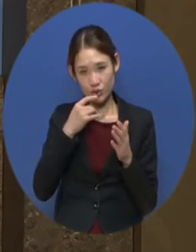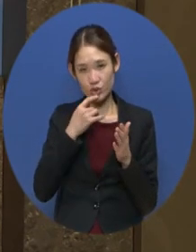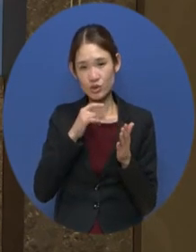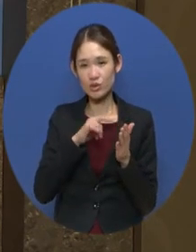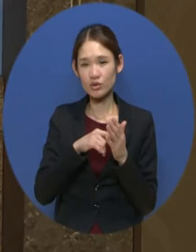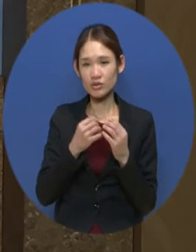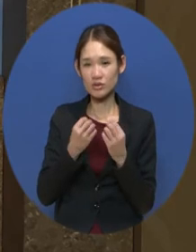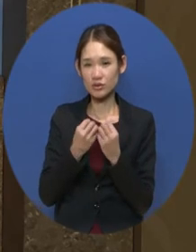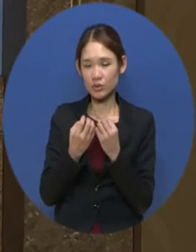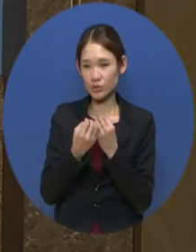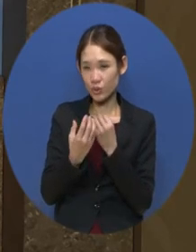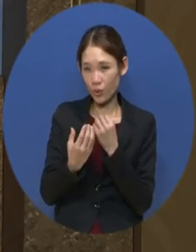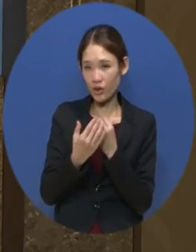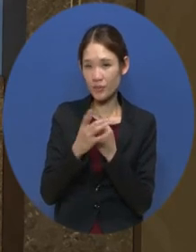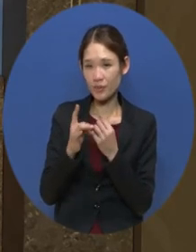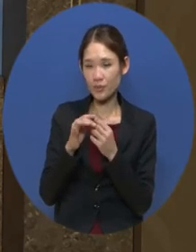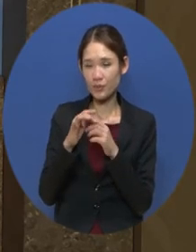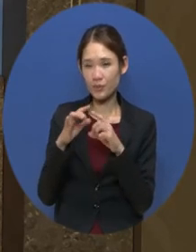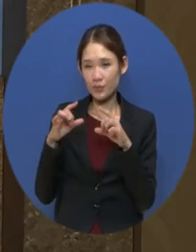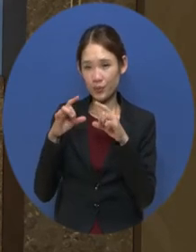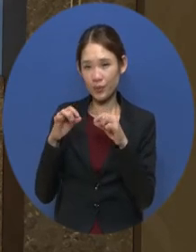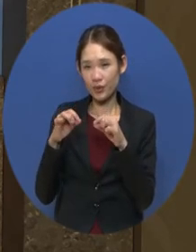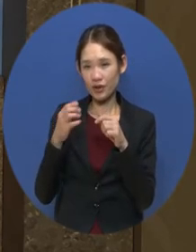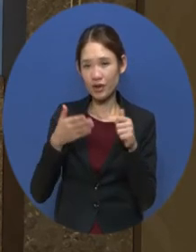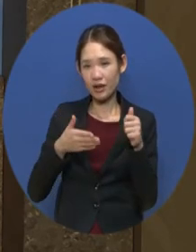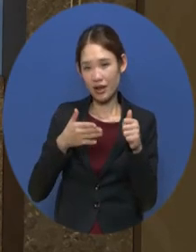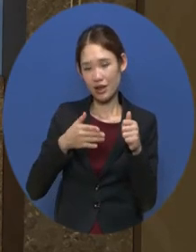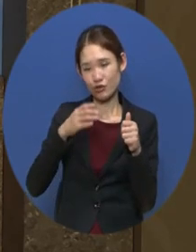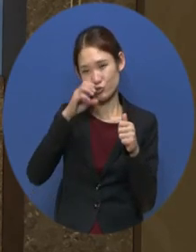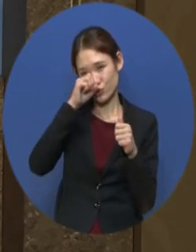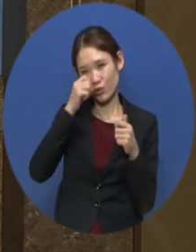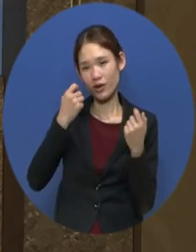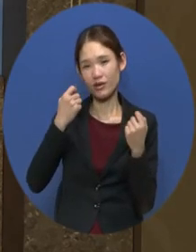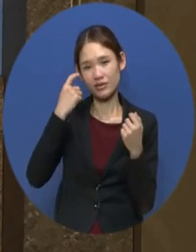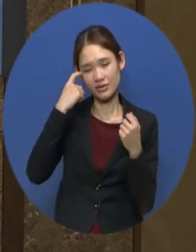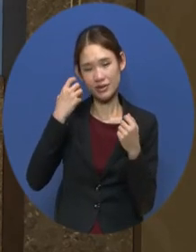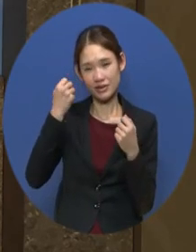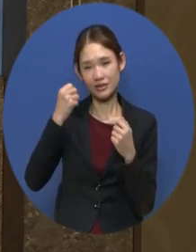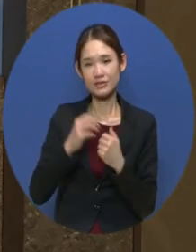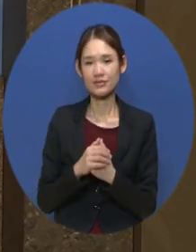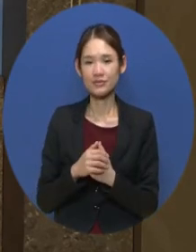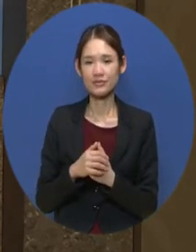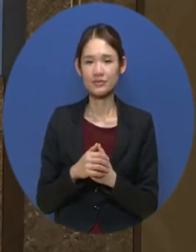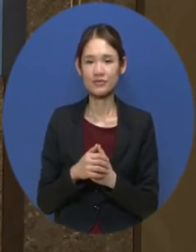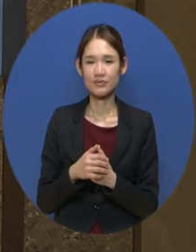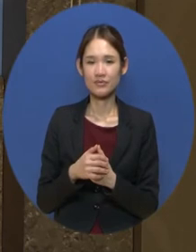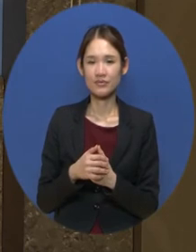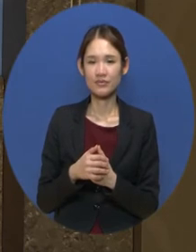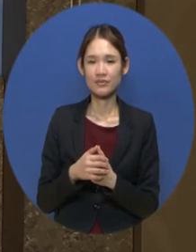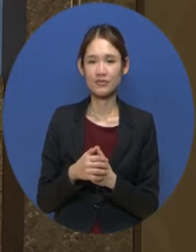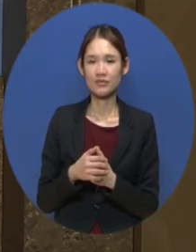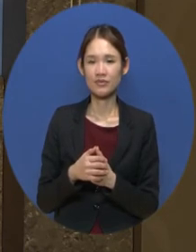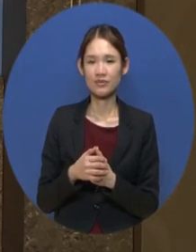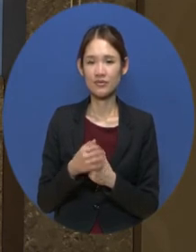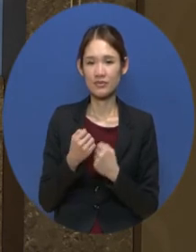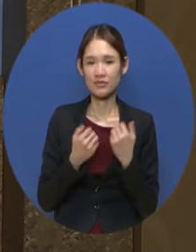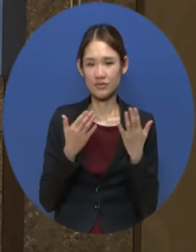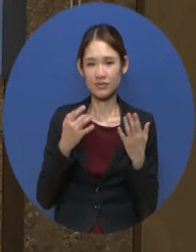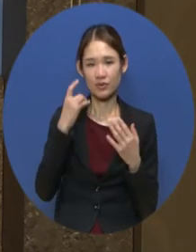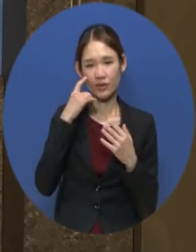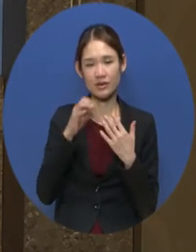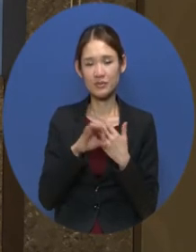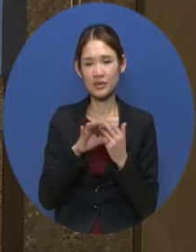도출을 시키든지 옆에 뭔가 표식을 좀 해주셨으면 참 좋겠다라는 생각을 가지고 있어요. 제가 이 말씀 왜